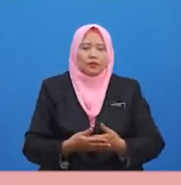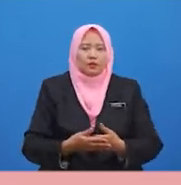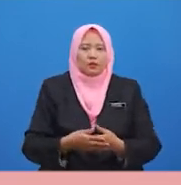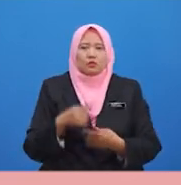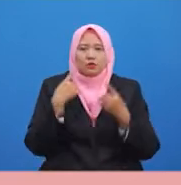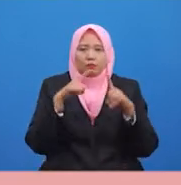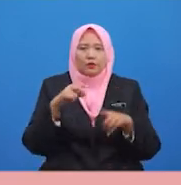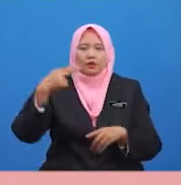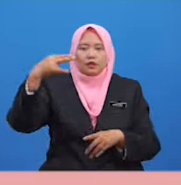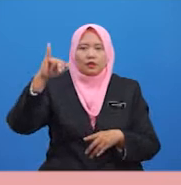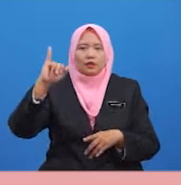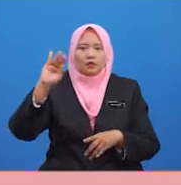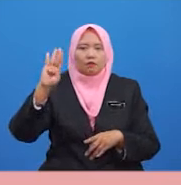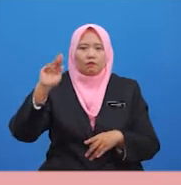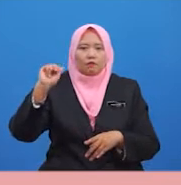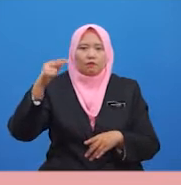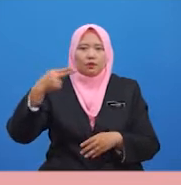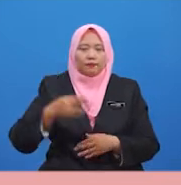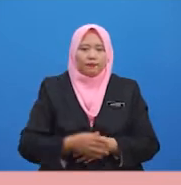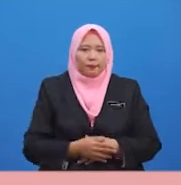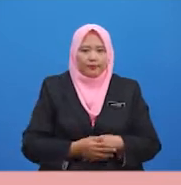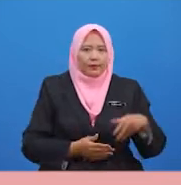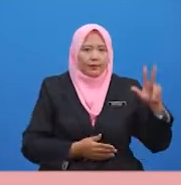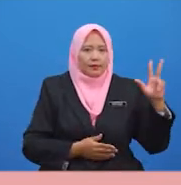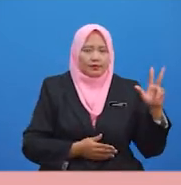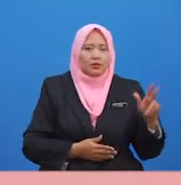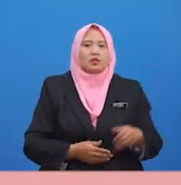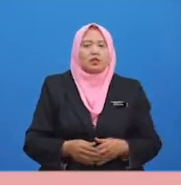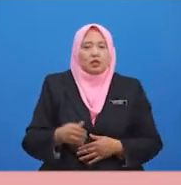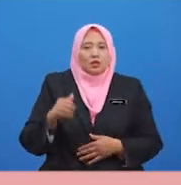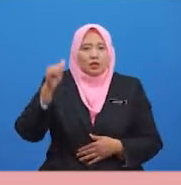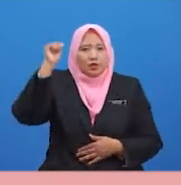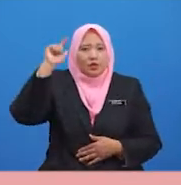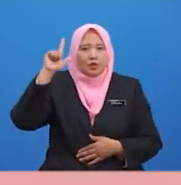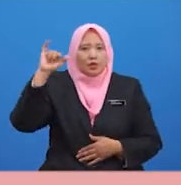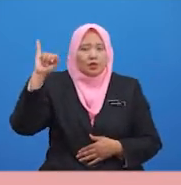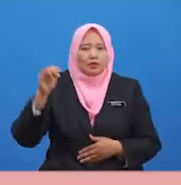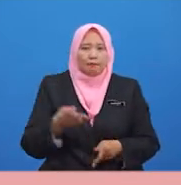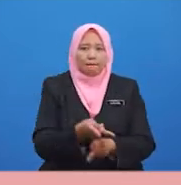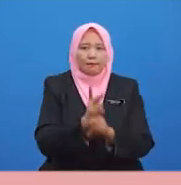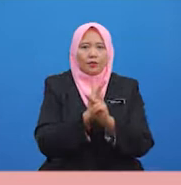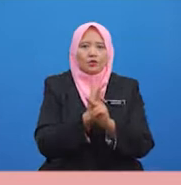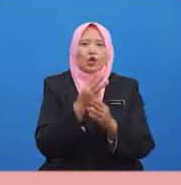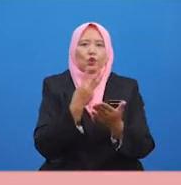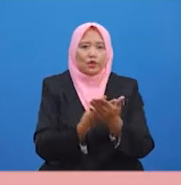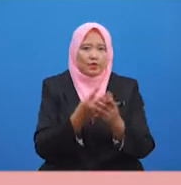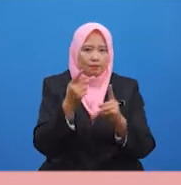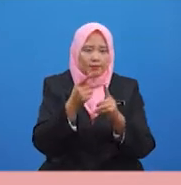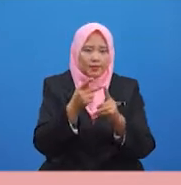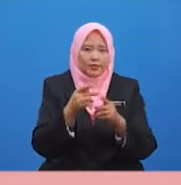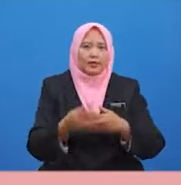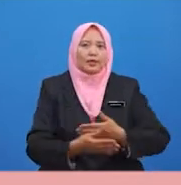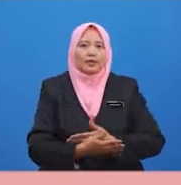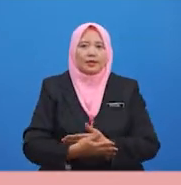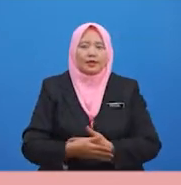wang simpanan tabung haji kepada anaknya. Jawapannya hibah. Soalan